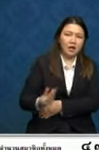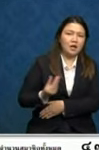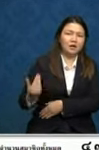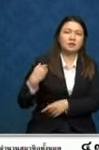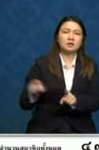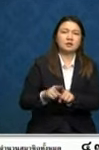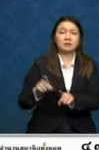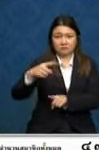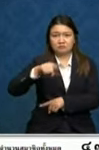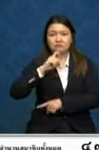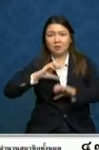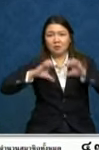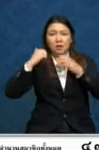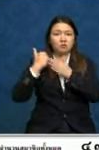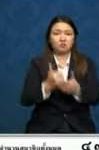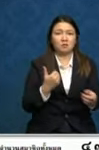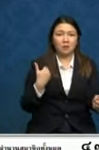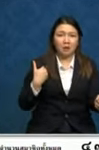ยเขาไหม